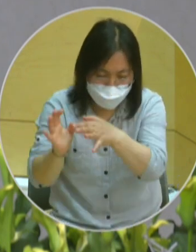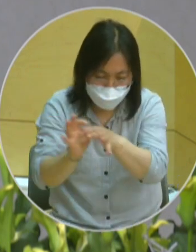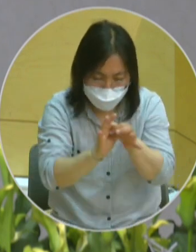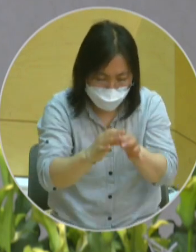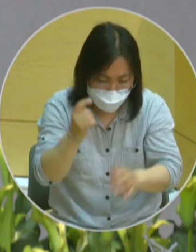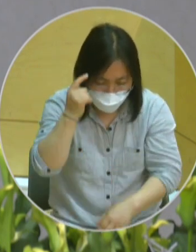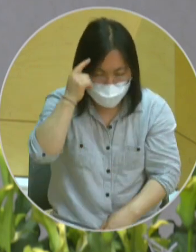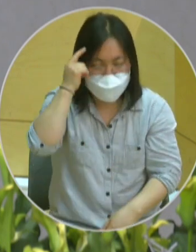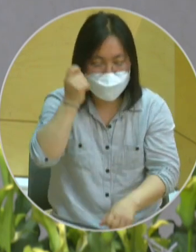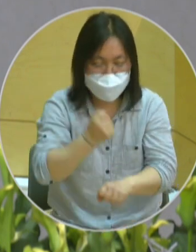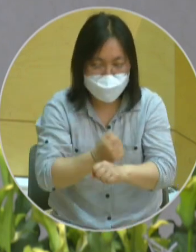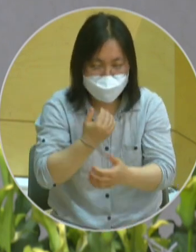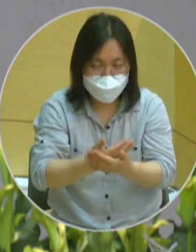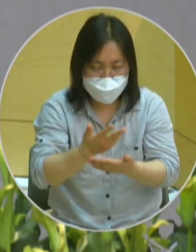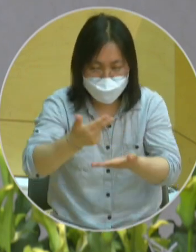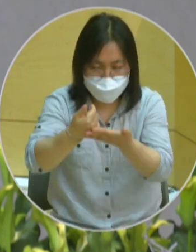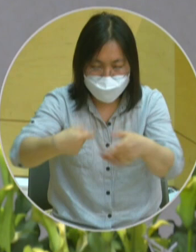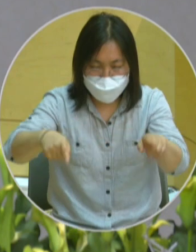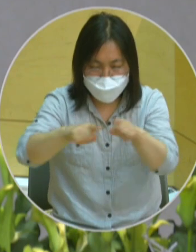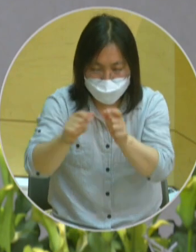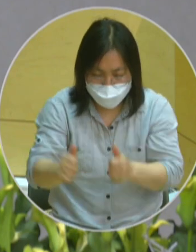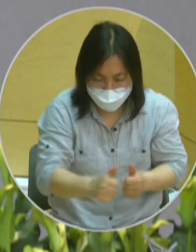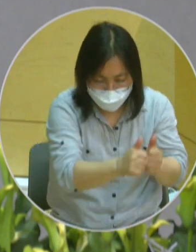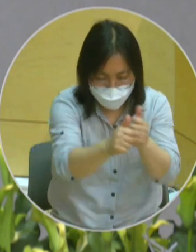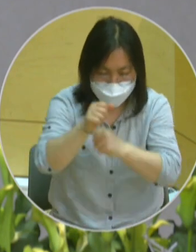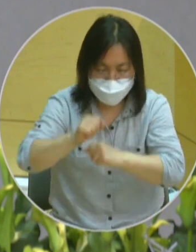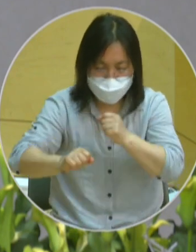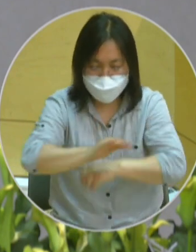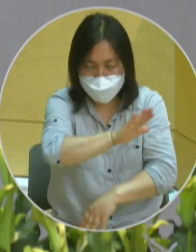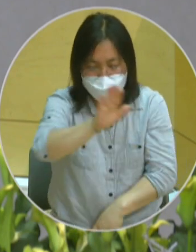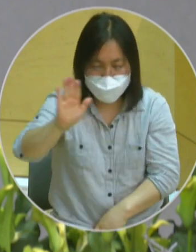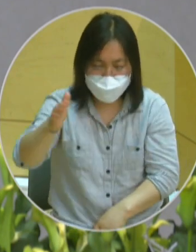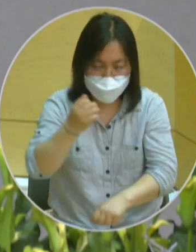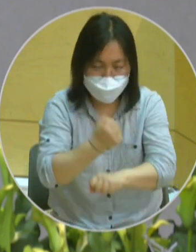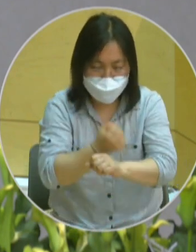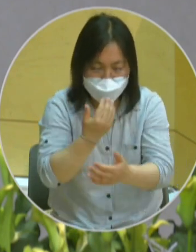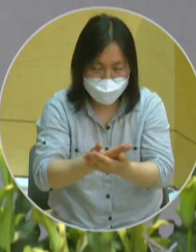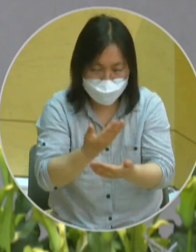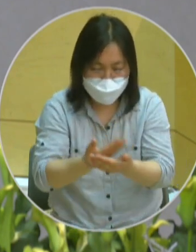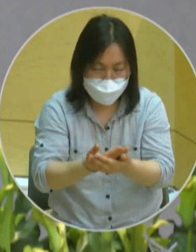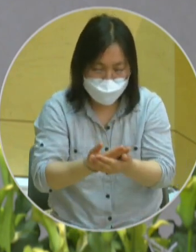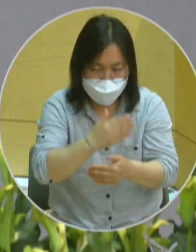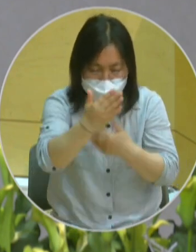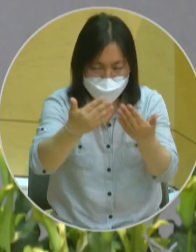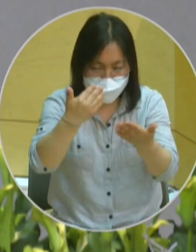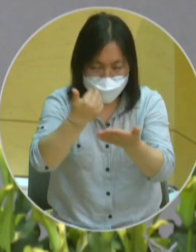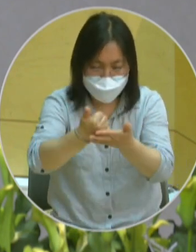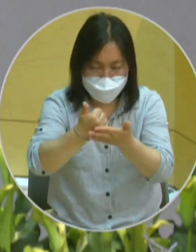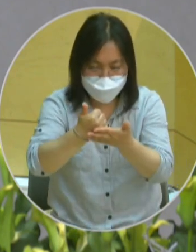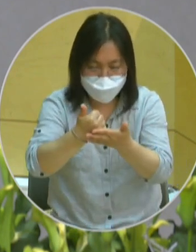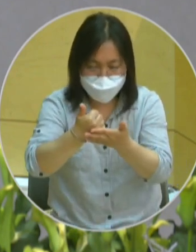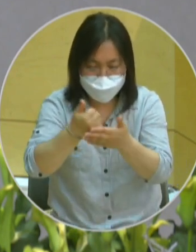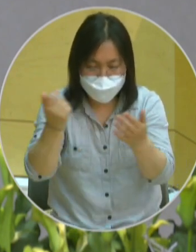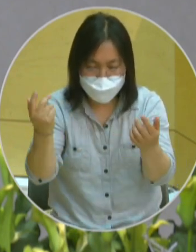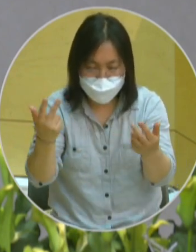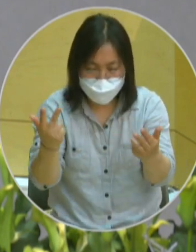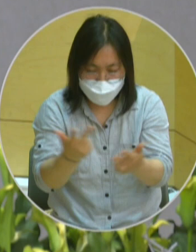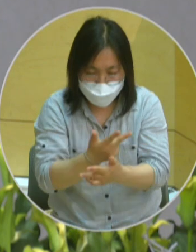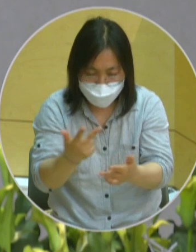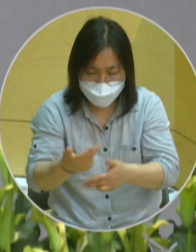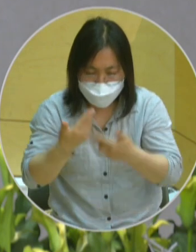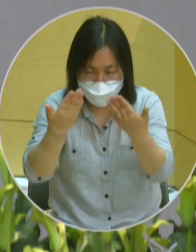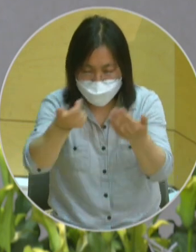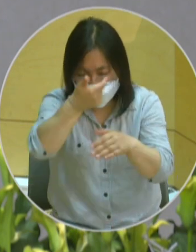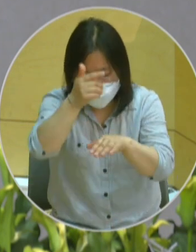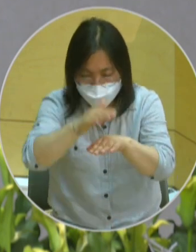해 주셔서 주와 함께 동행하는 저희들 되게 하여 주시옵소서. 하나님, 매주 드리는